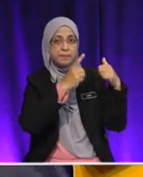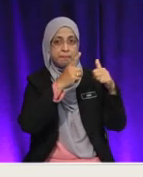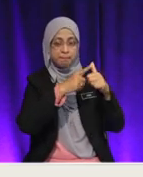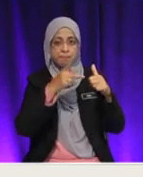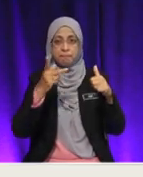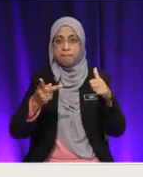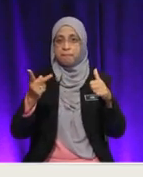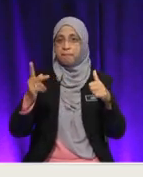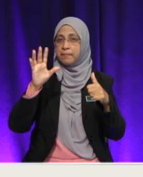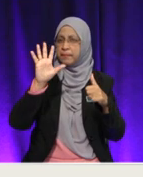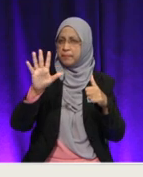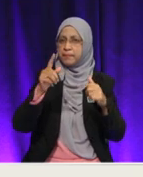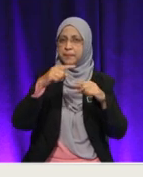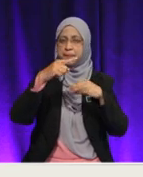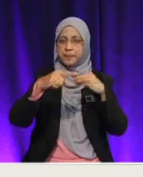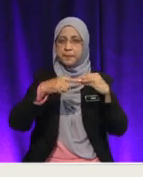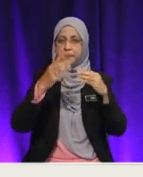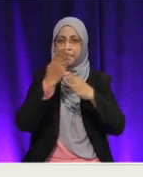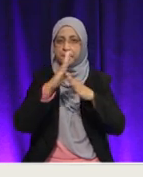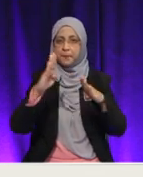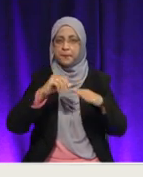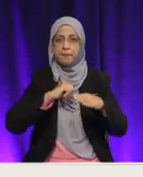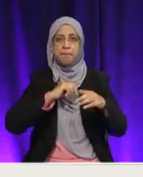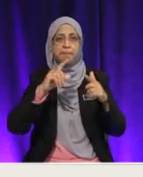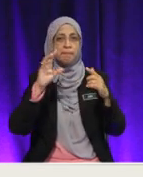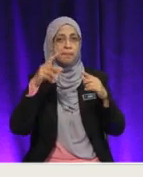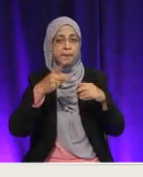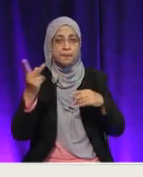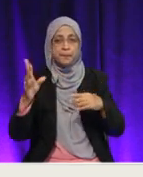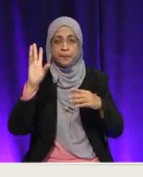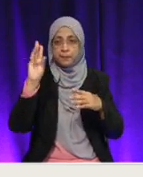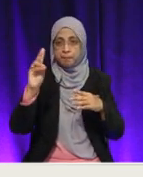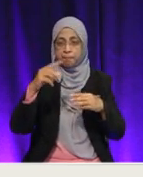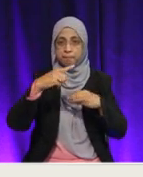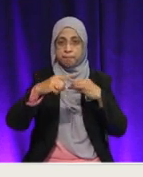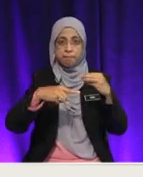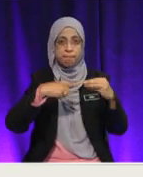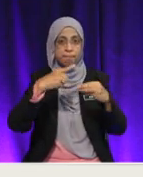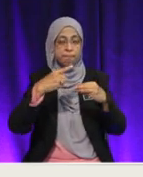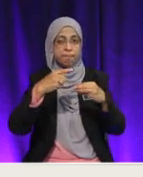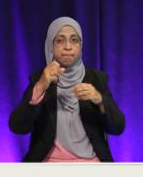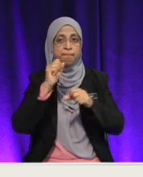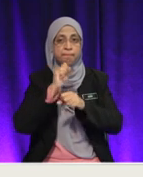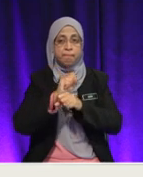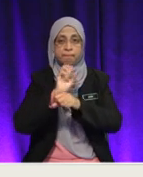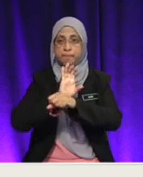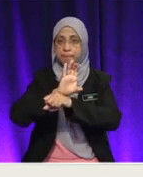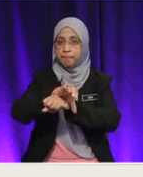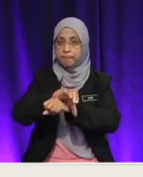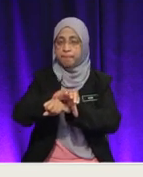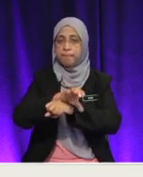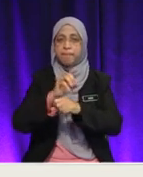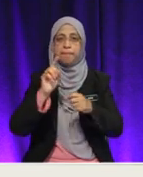kebebasan diri yang kedua karena berkaitan keablian dan kerja paksa dilarang